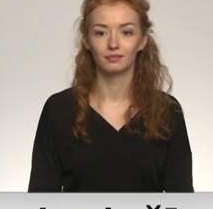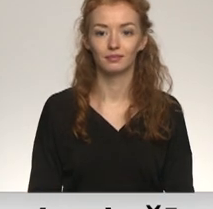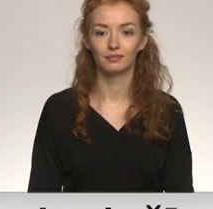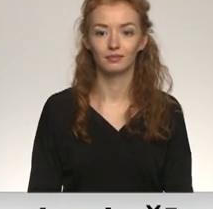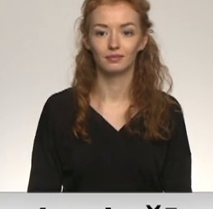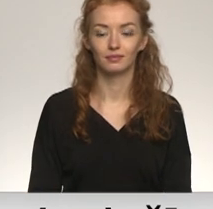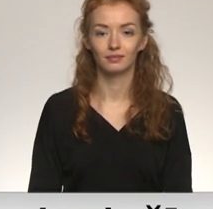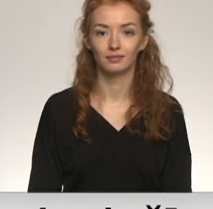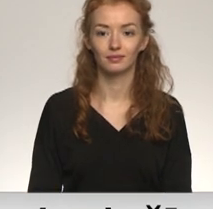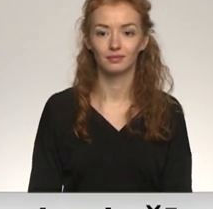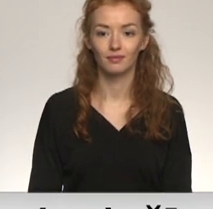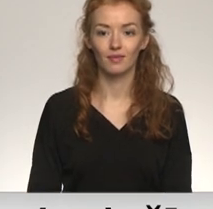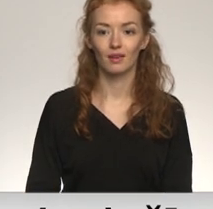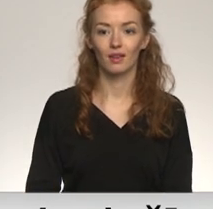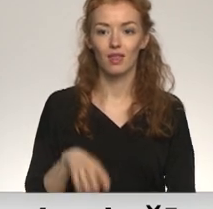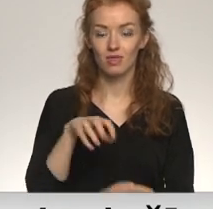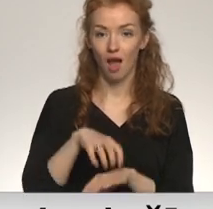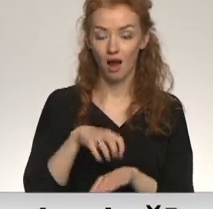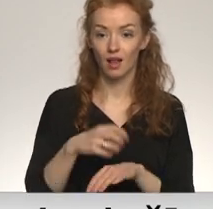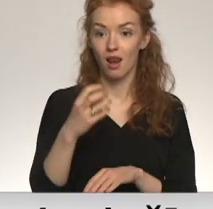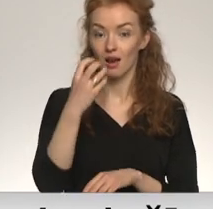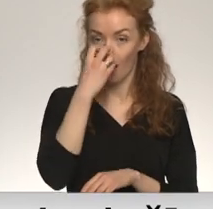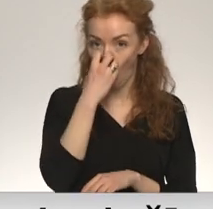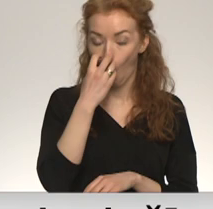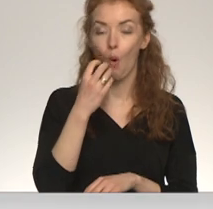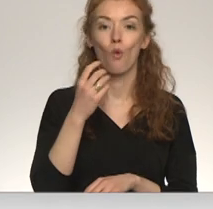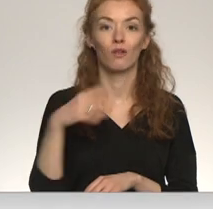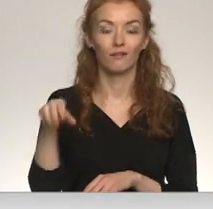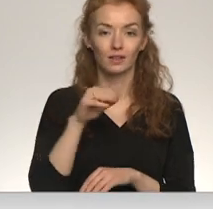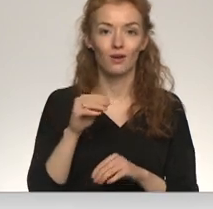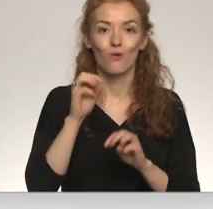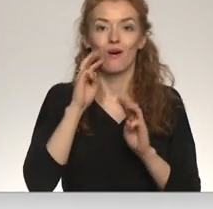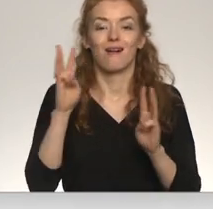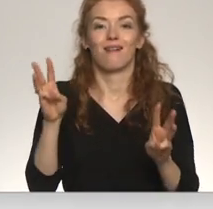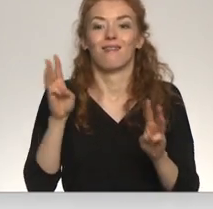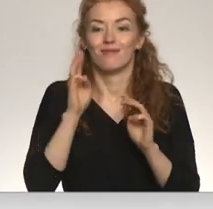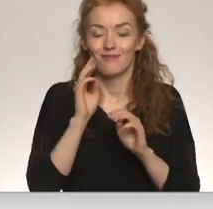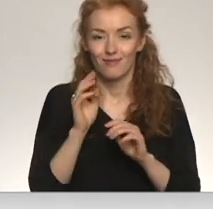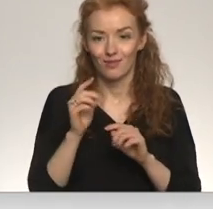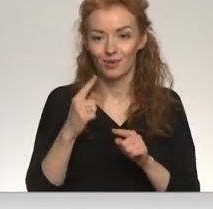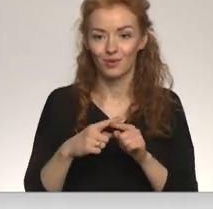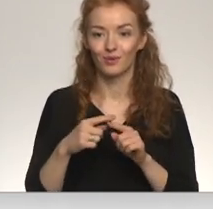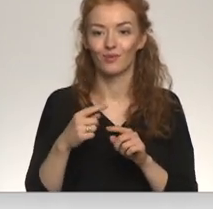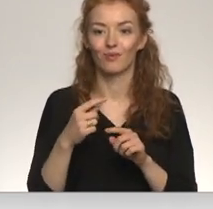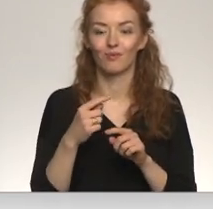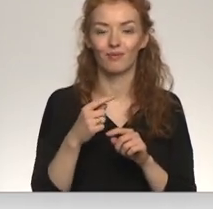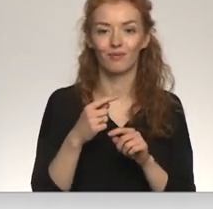Klauni, daktari klauni, un tas bija tāds vilnis, kas ap tevi